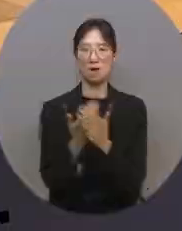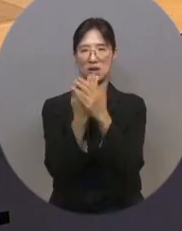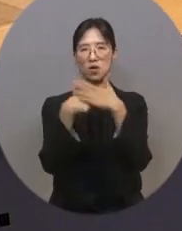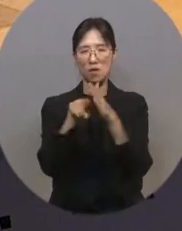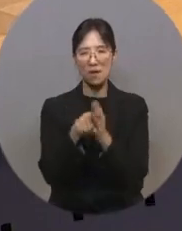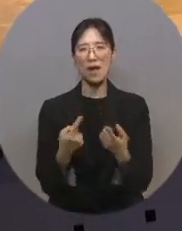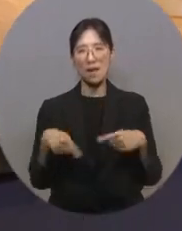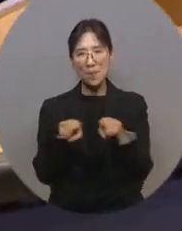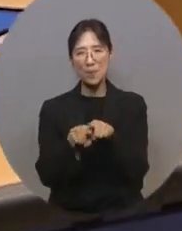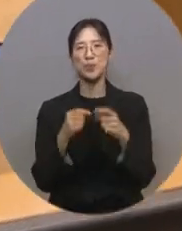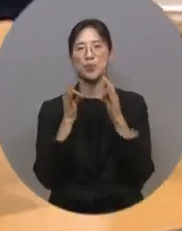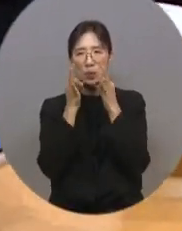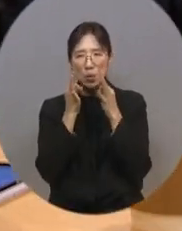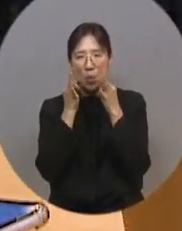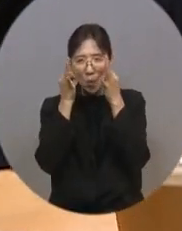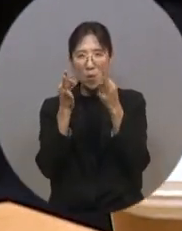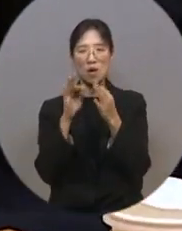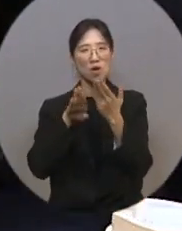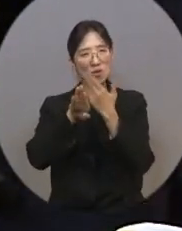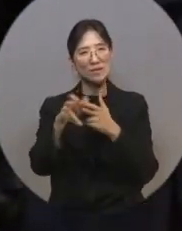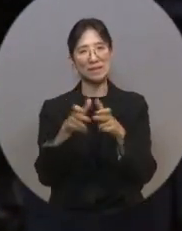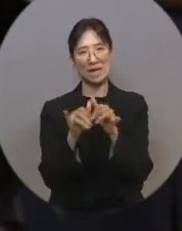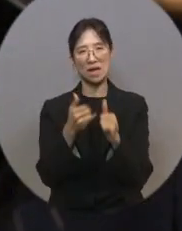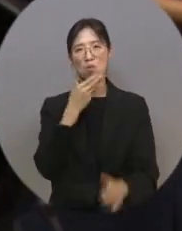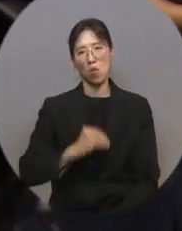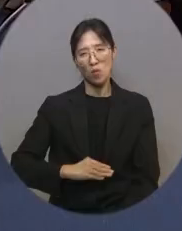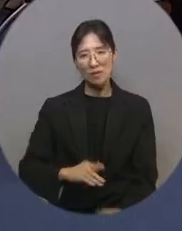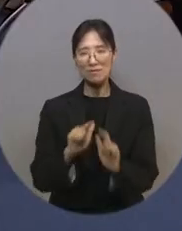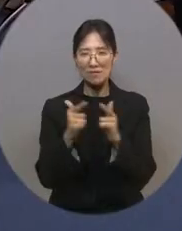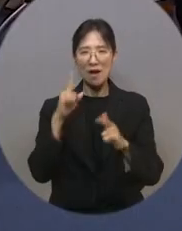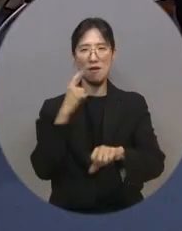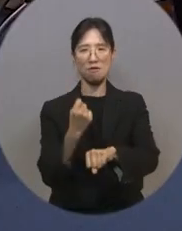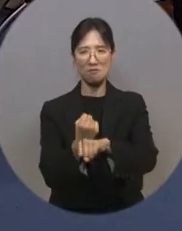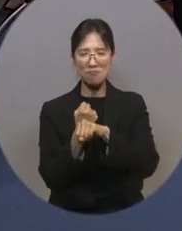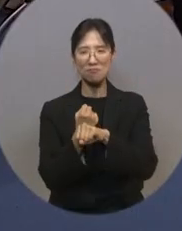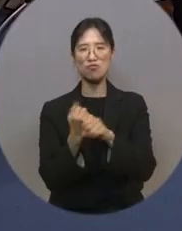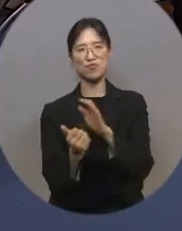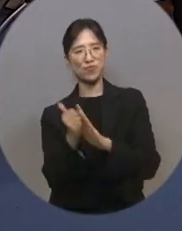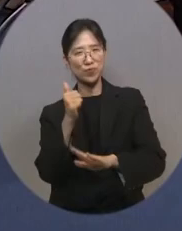위해 함께하는 노력이 향후 장애인 복지의 다양한 연구에